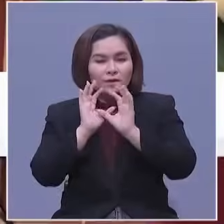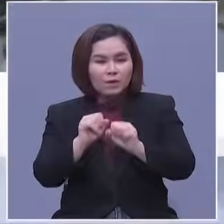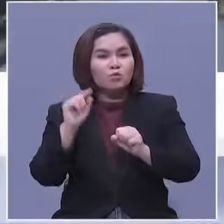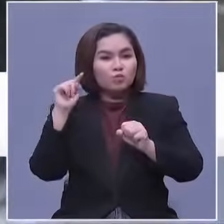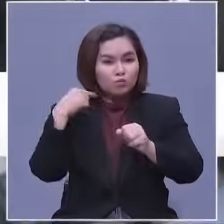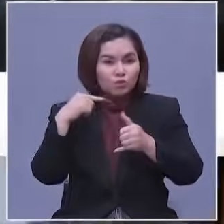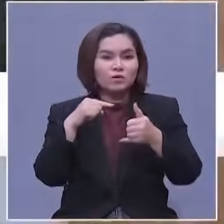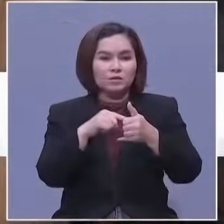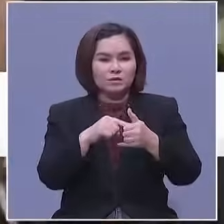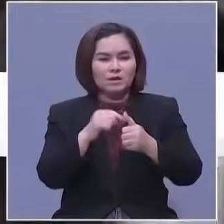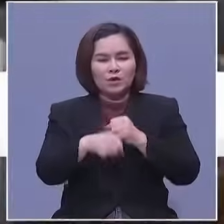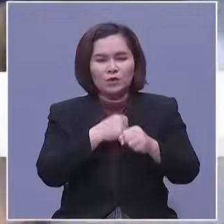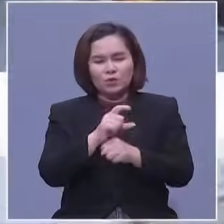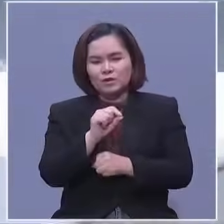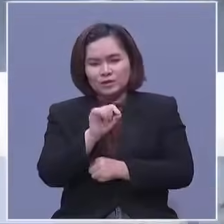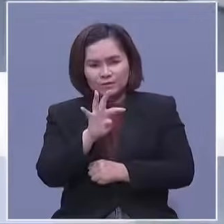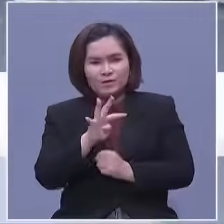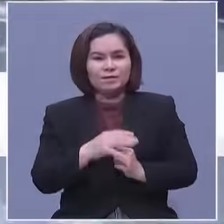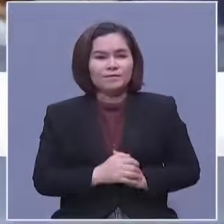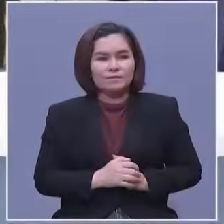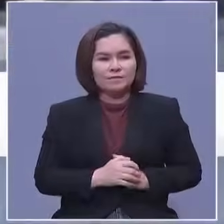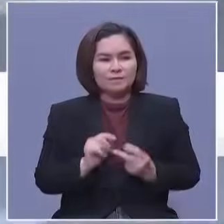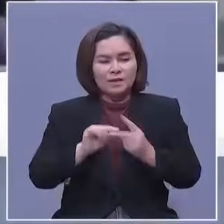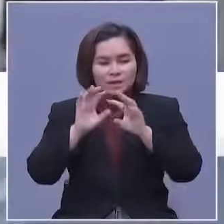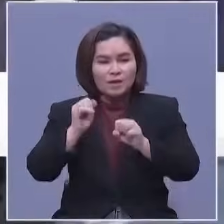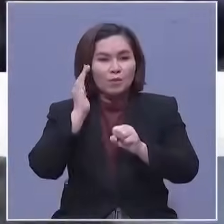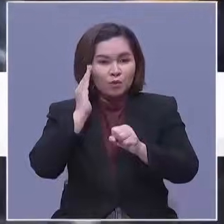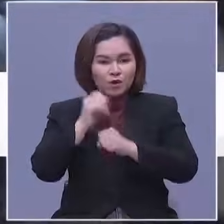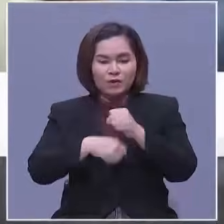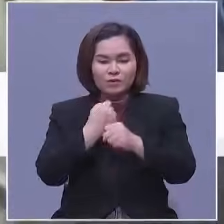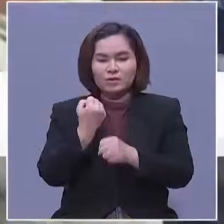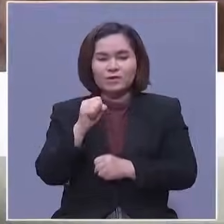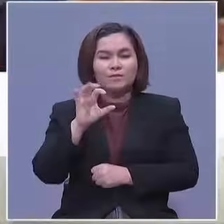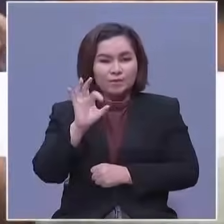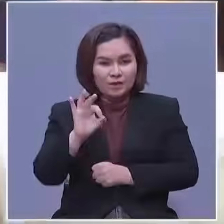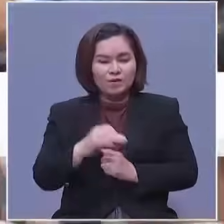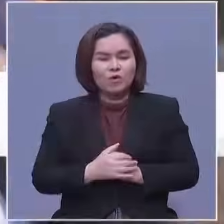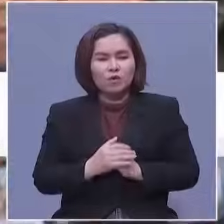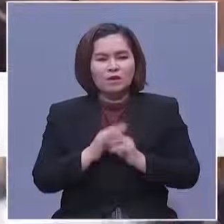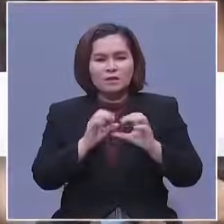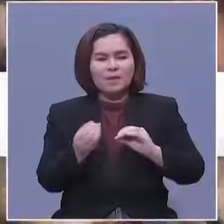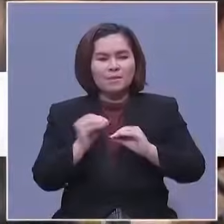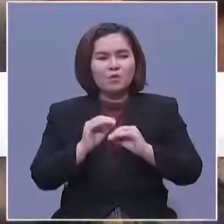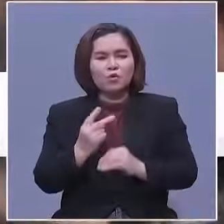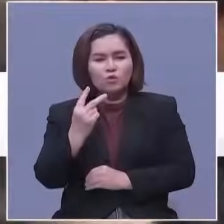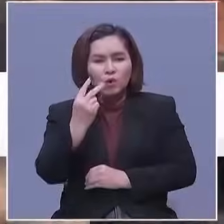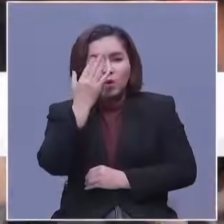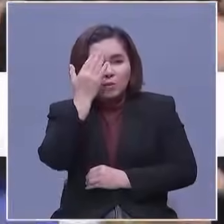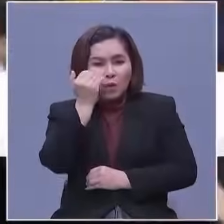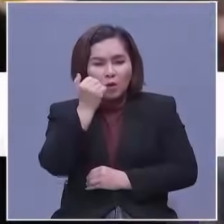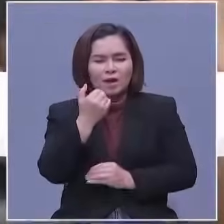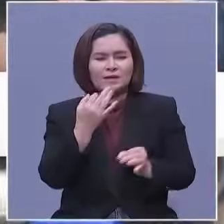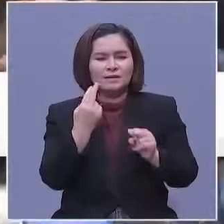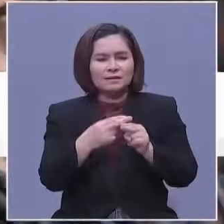าแป้งหอมอายุ24ปีและนายวุฒิพงศ์อายุ19ปี2ผู้ต้องหาที่ใช้บัญชีรับโอน